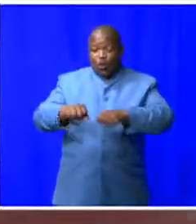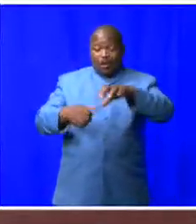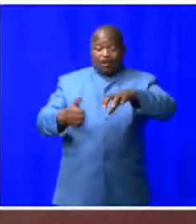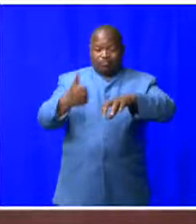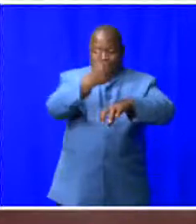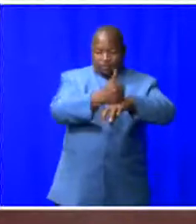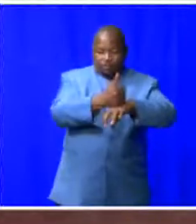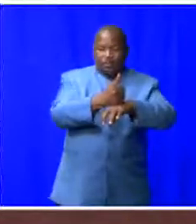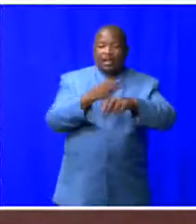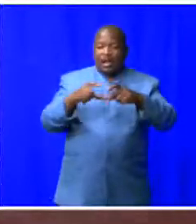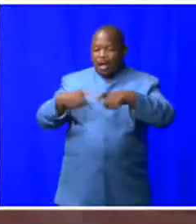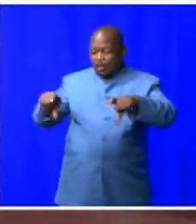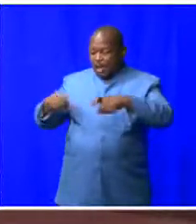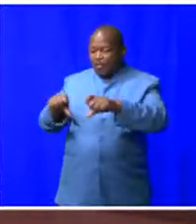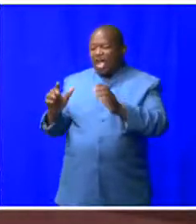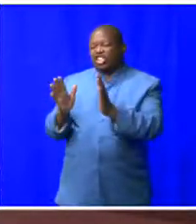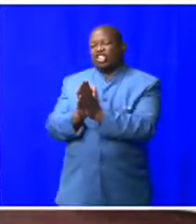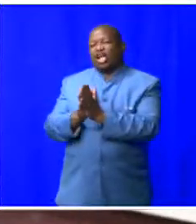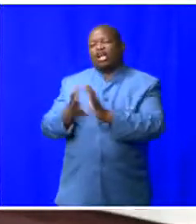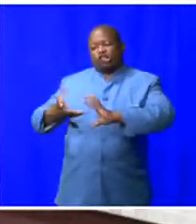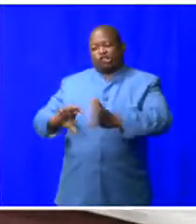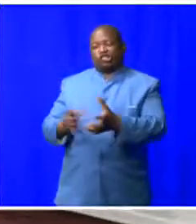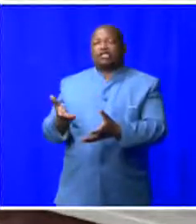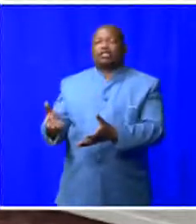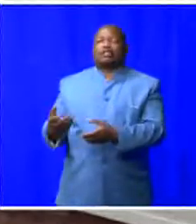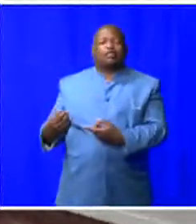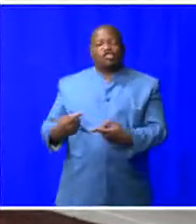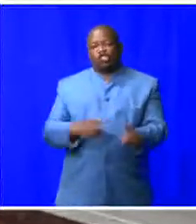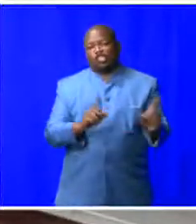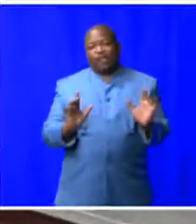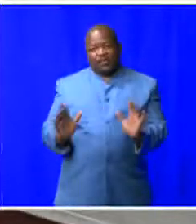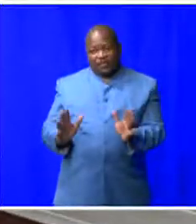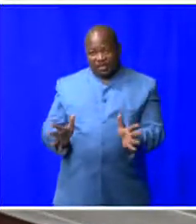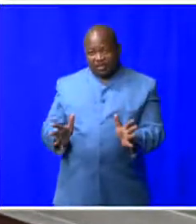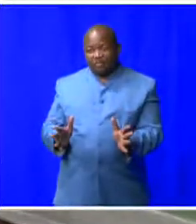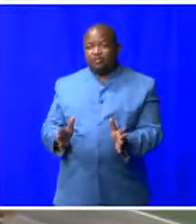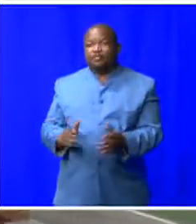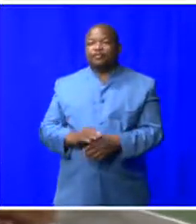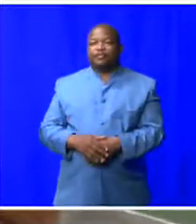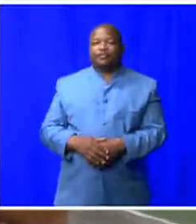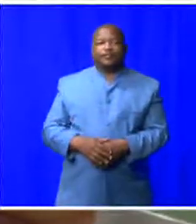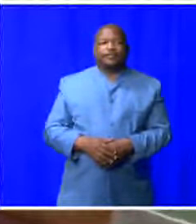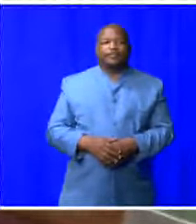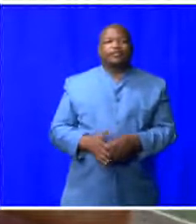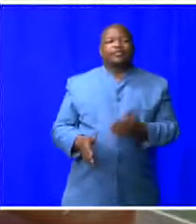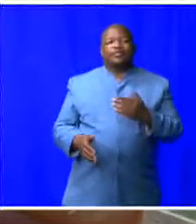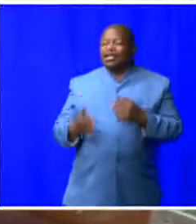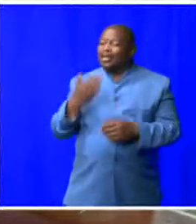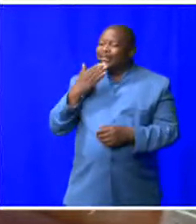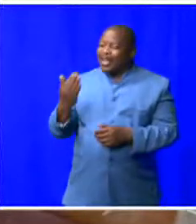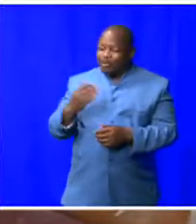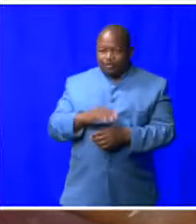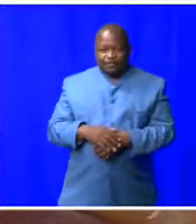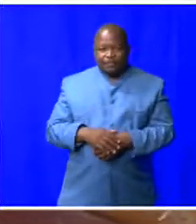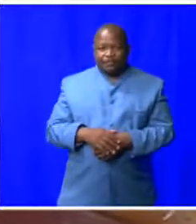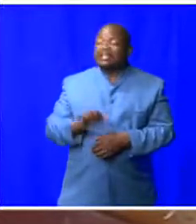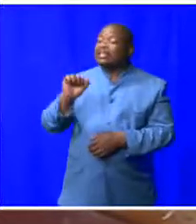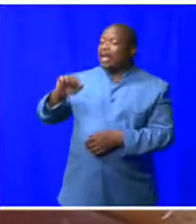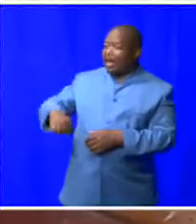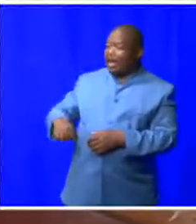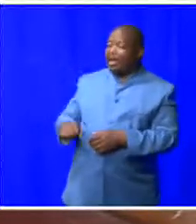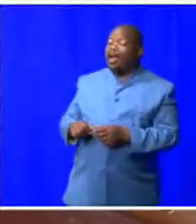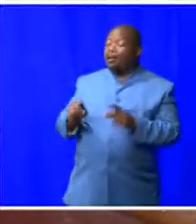Nkosi alishumi emaphepha lokhanzakala ukuthi onakele njengoba sibona ukuthi sesiphelile sigaba